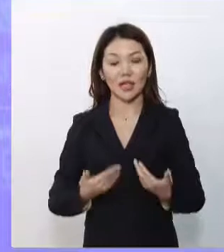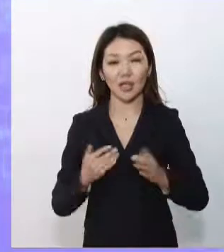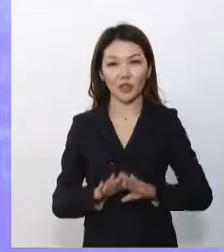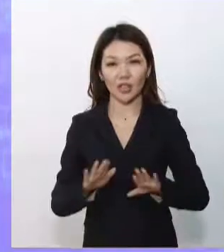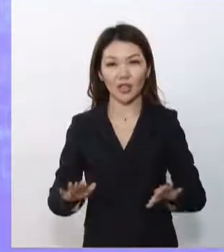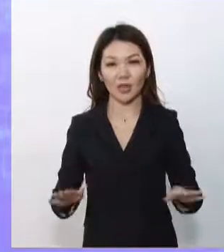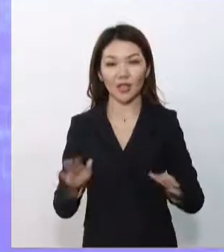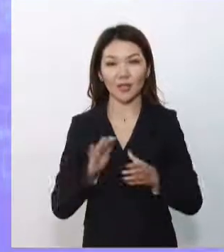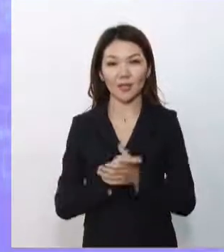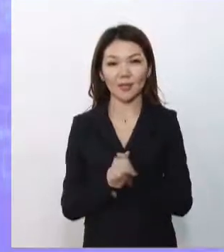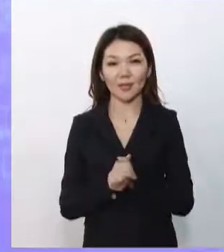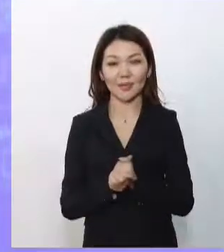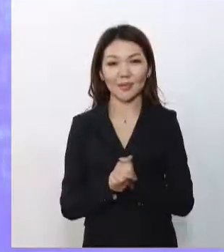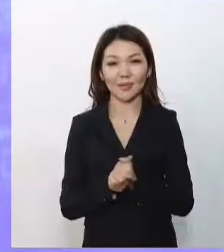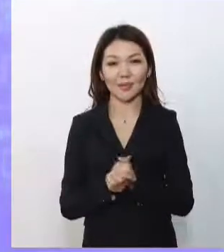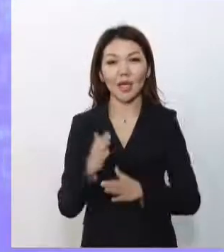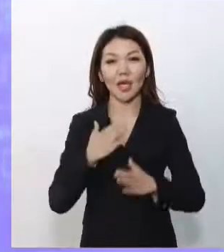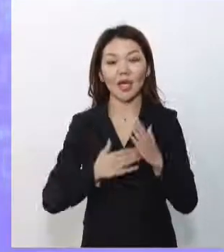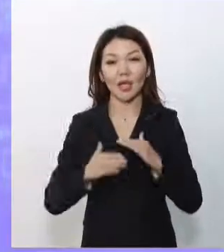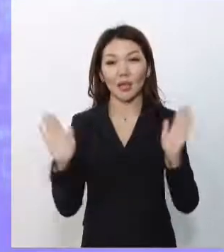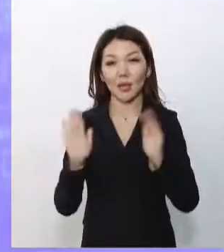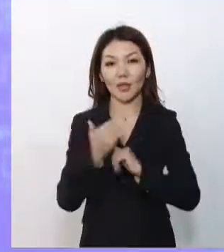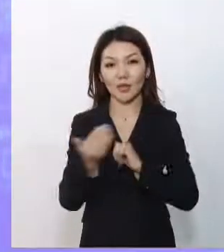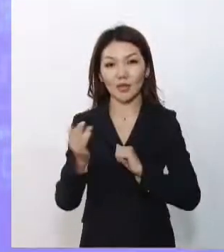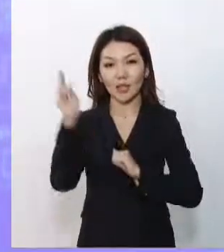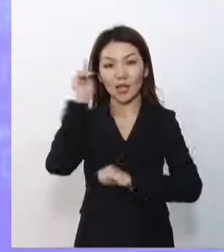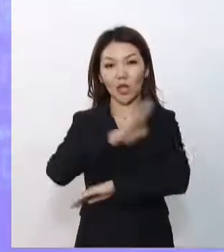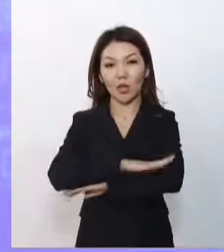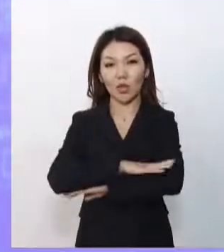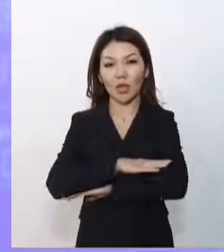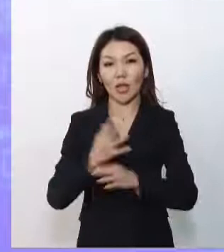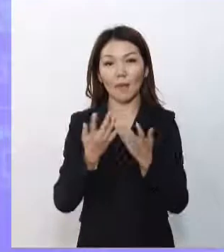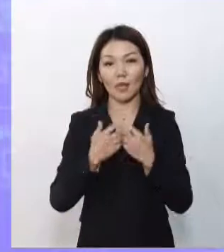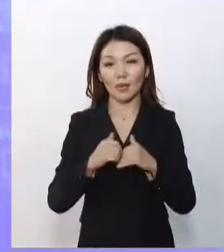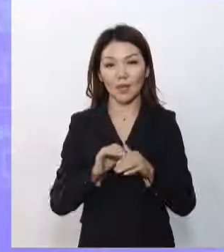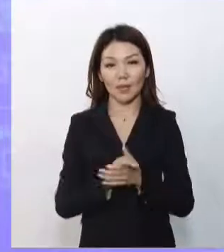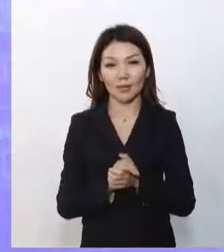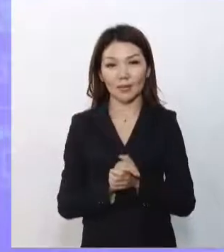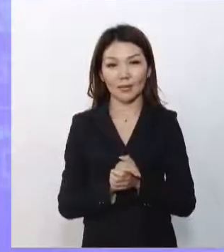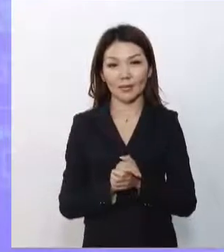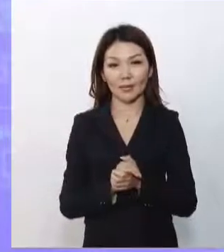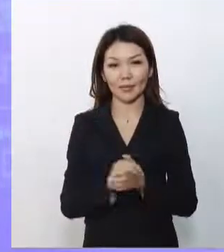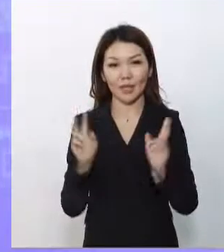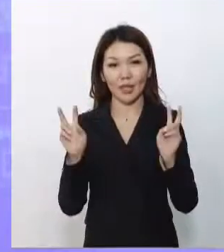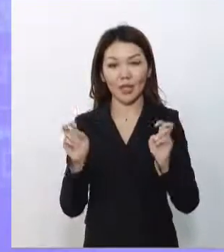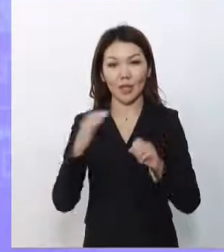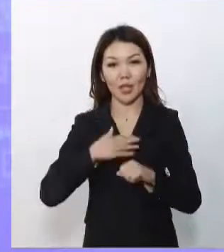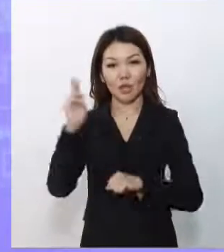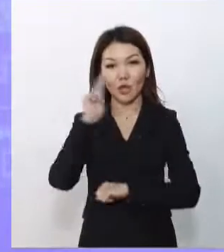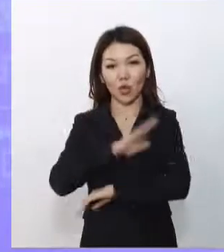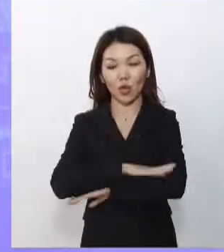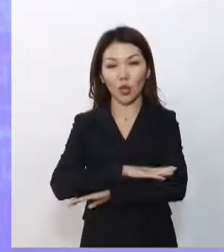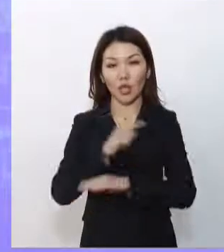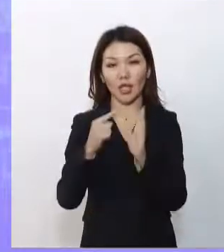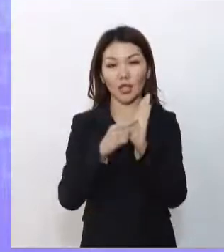Здравствуйте, ребята! Рада приветствовать вас на уроке математики. Тема урока